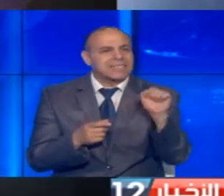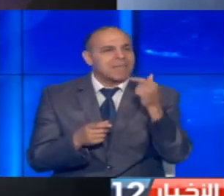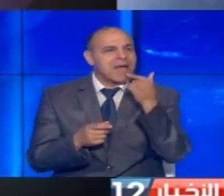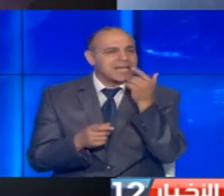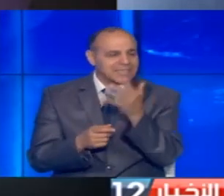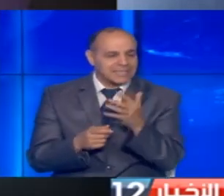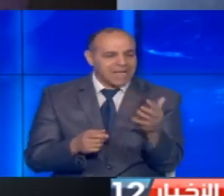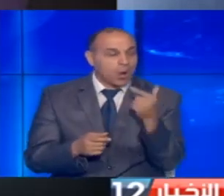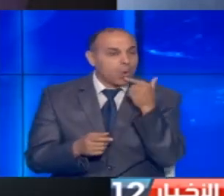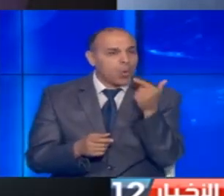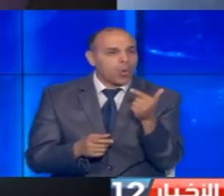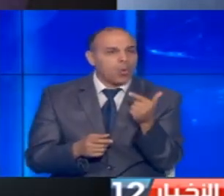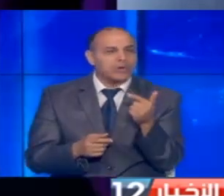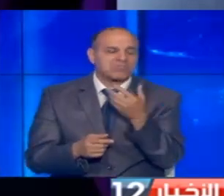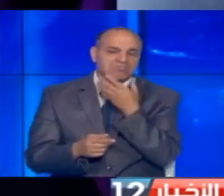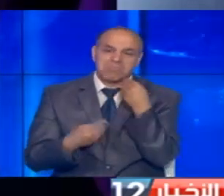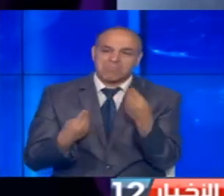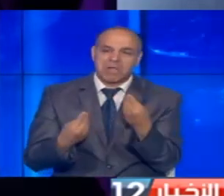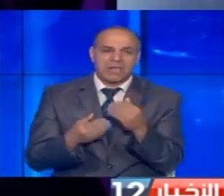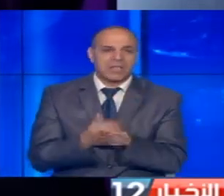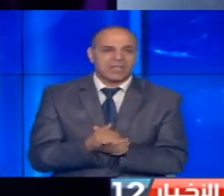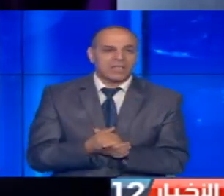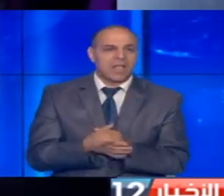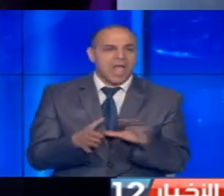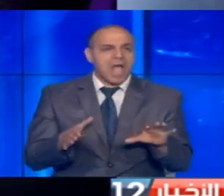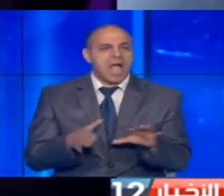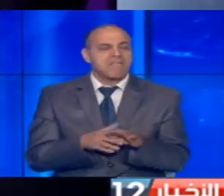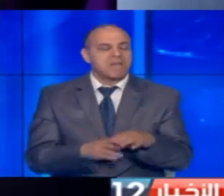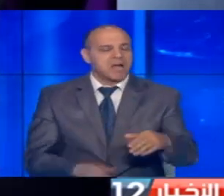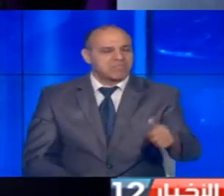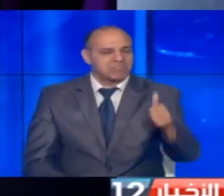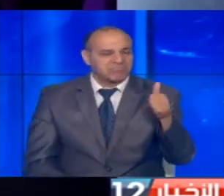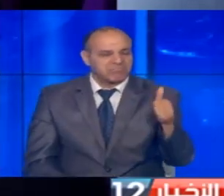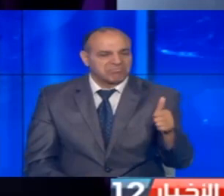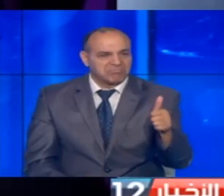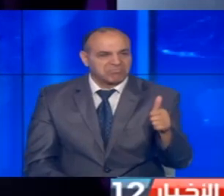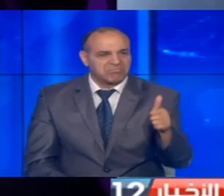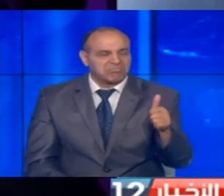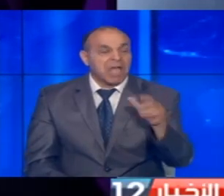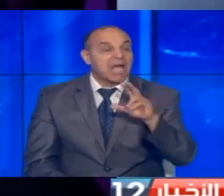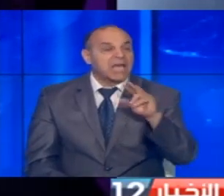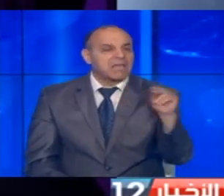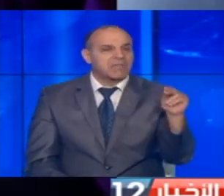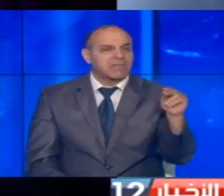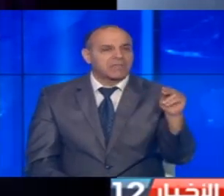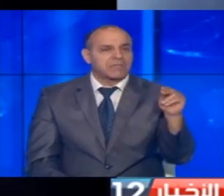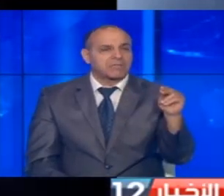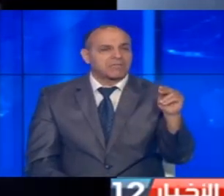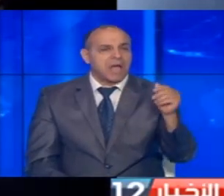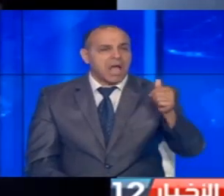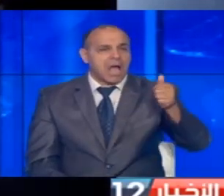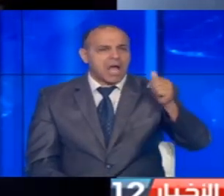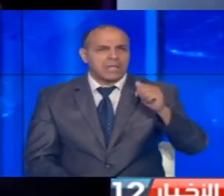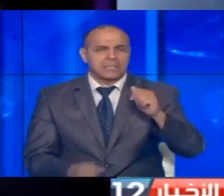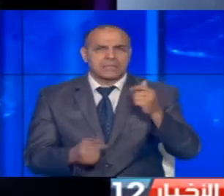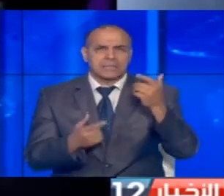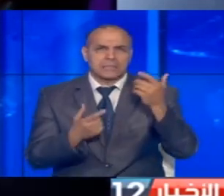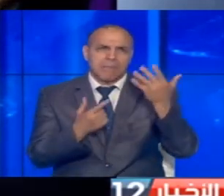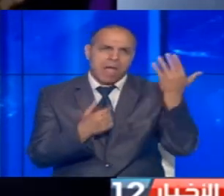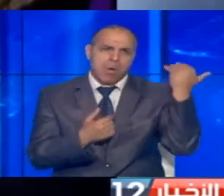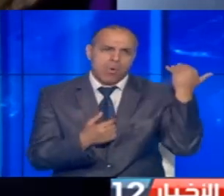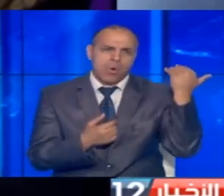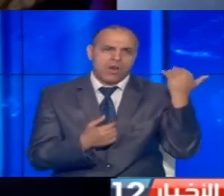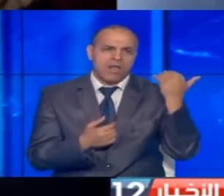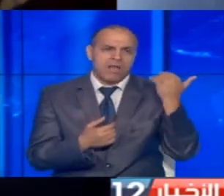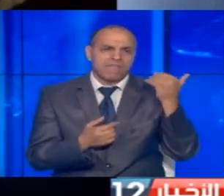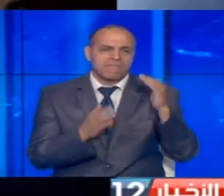أطفال راشدية، شي يعمل كيف. الحفلة ممتازة، هذه الحفلة هي نفسها عملوها الجمعة الفارطة في الرشيدية